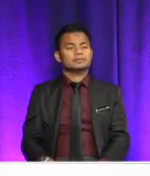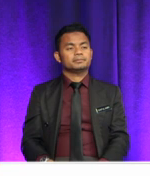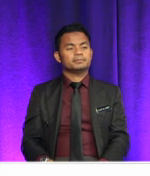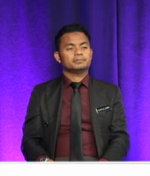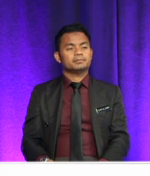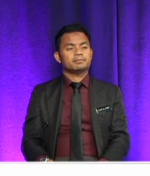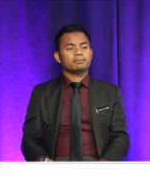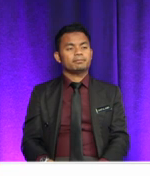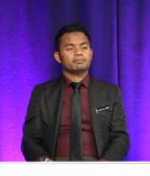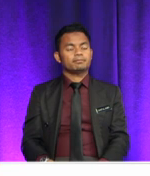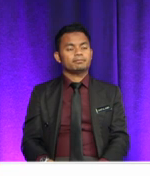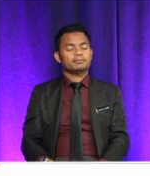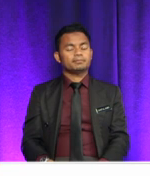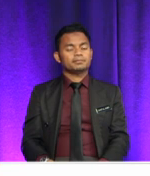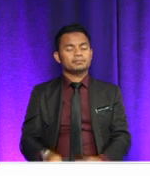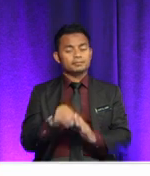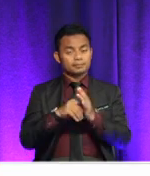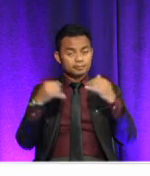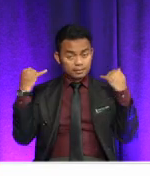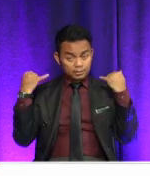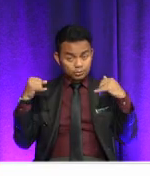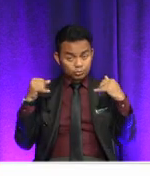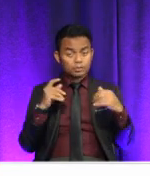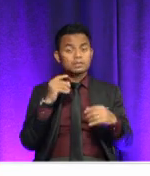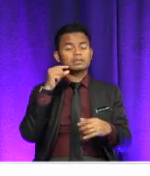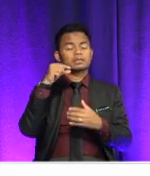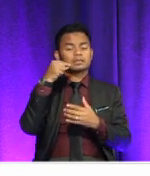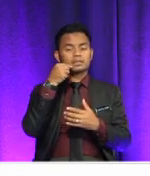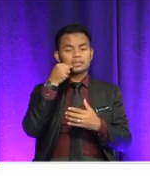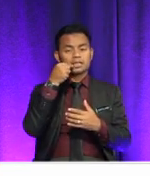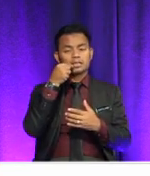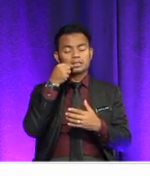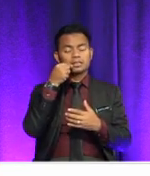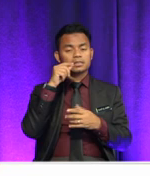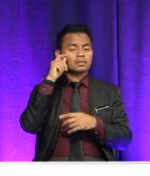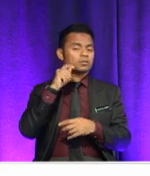ayam macci Leha menjual kacang tomato dan terus